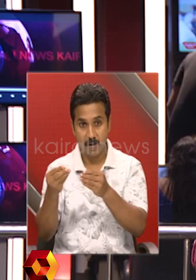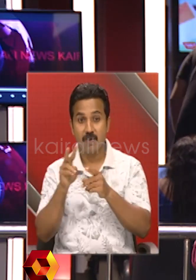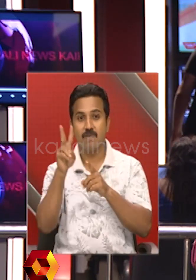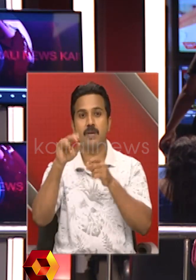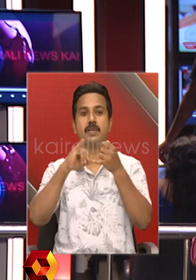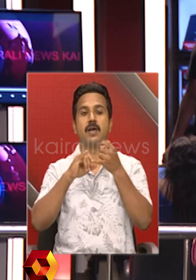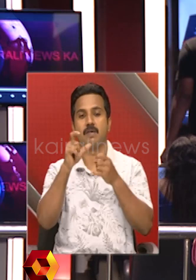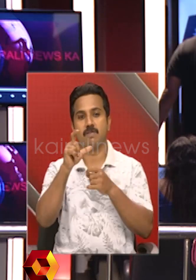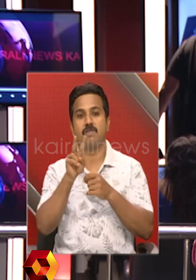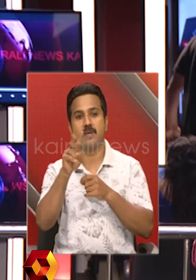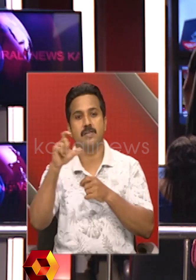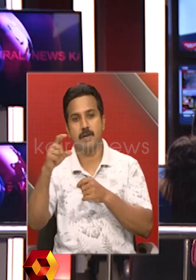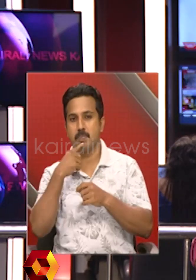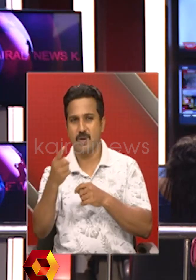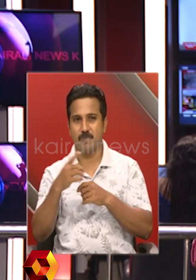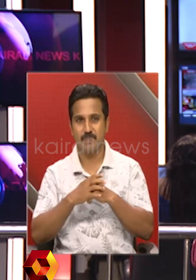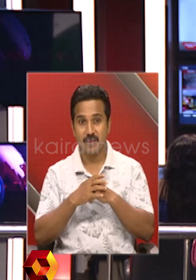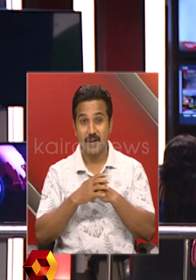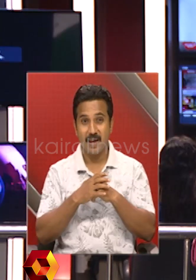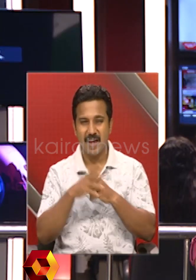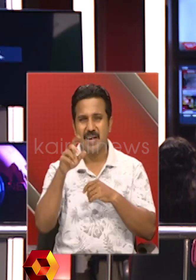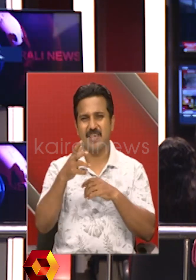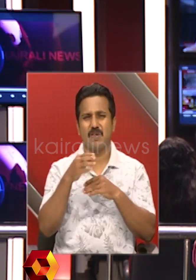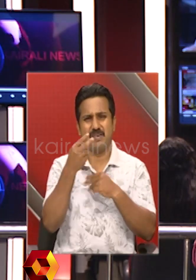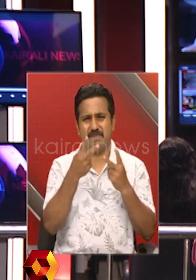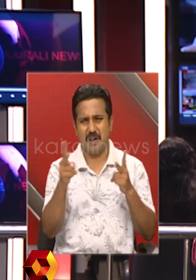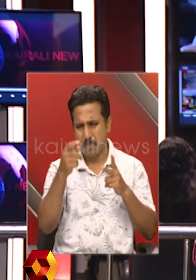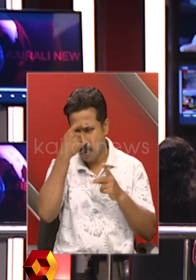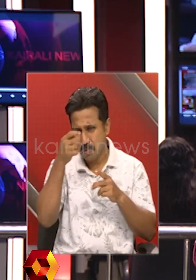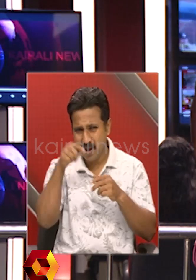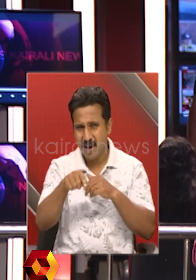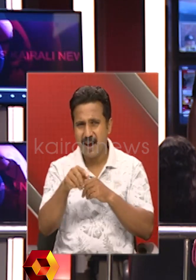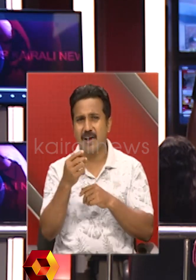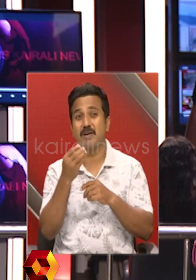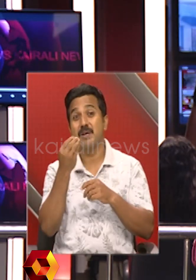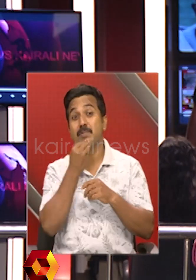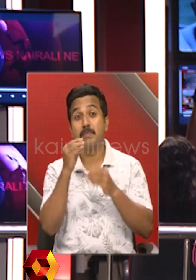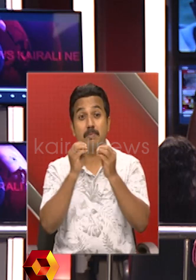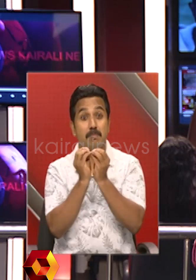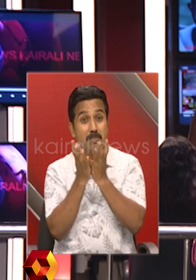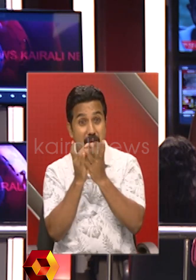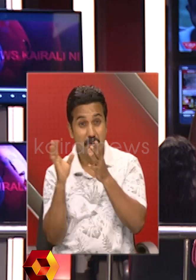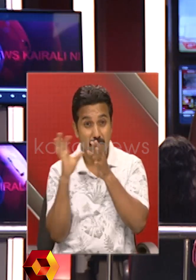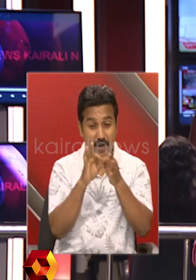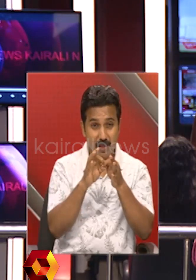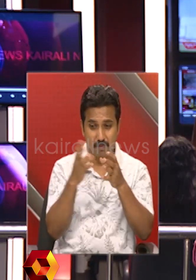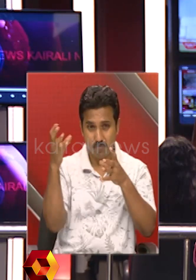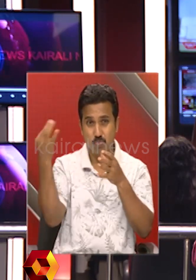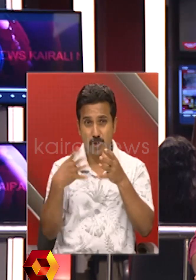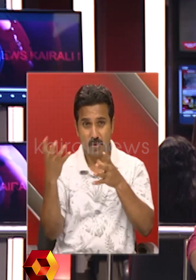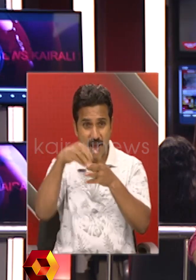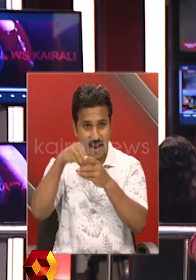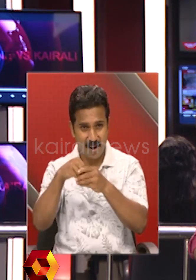രവീന്ദ്രൻ അറിയിച്ചു. കാവ്യവൽക്കരണം എന്ന പ്രചാരണം ശരിയല്ലെന്നും വിമർശനാത്മക താരതമ്യ പഠനത്തിനാണ് ചില പാഠഭാഗങ്ങൾ ഉൾപ്പെടുത്തിയതെന്നും വി